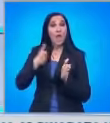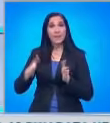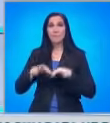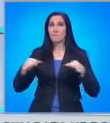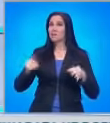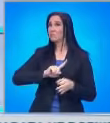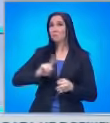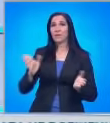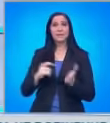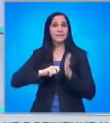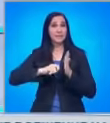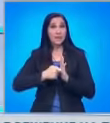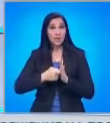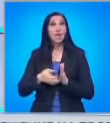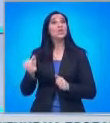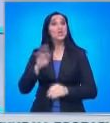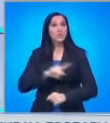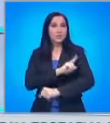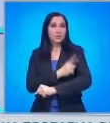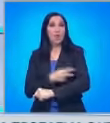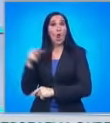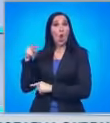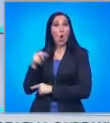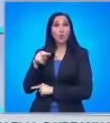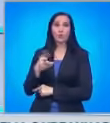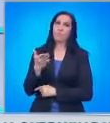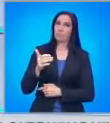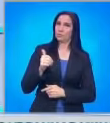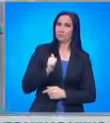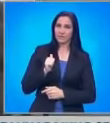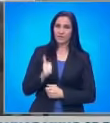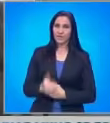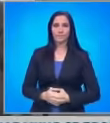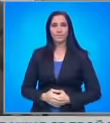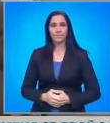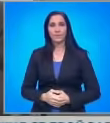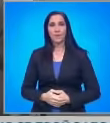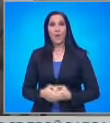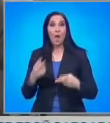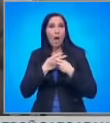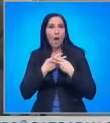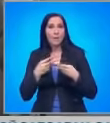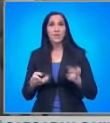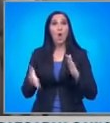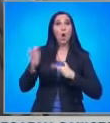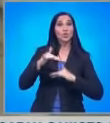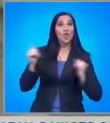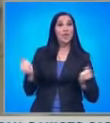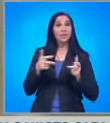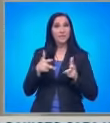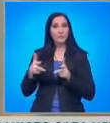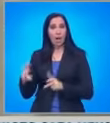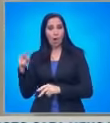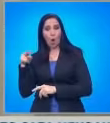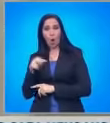мерките да не се затягат, като ще се засили контрола по тяхното спазване. Разкриване на още интензивни легла